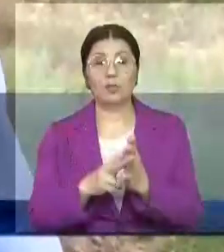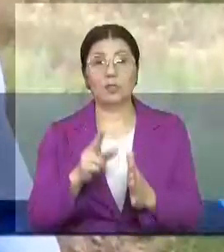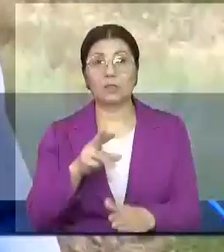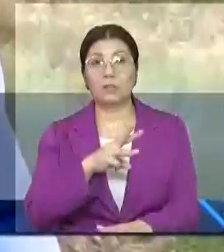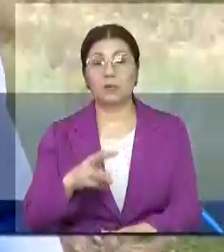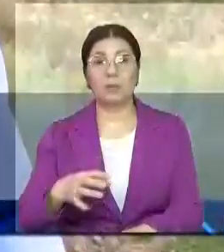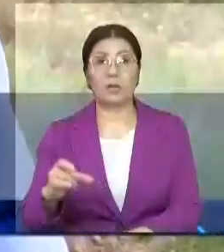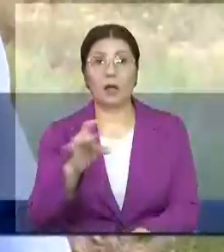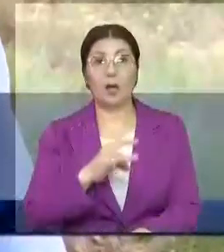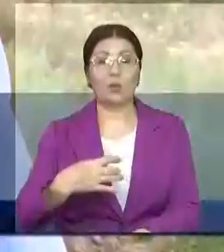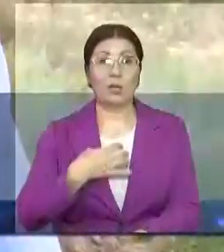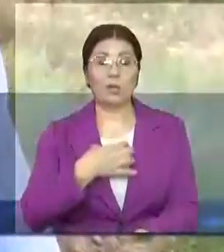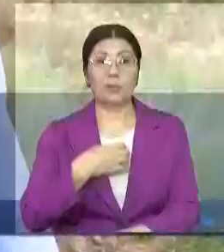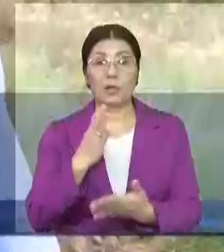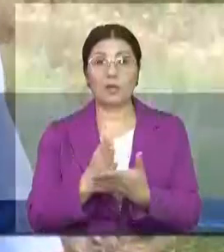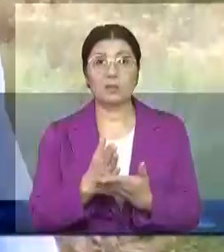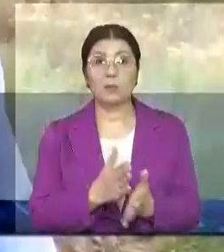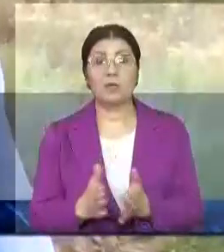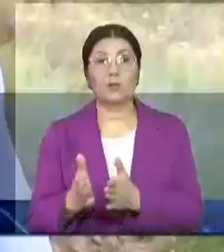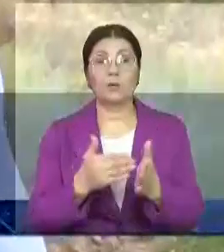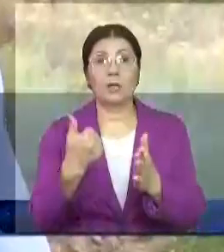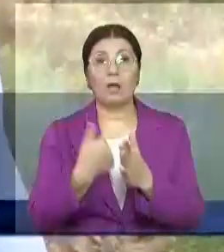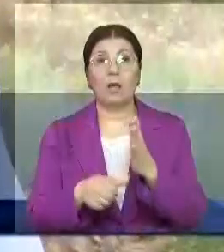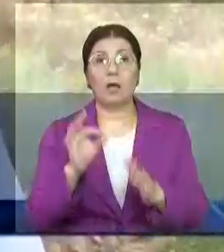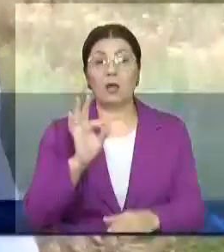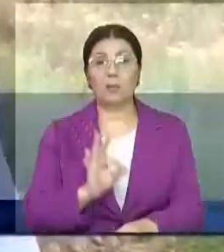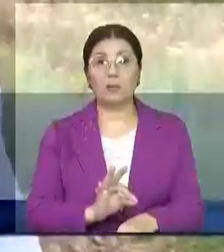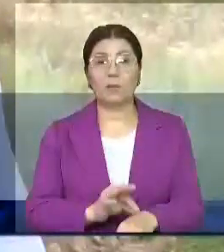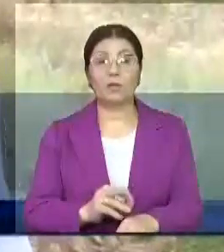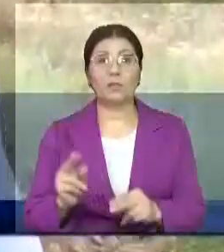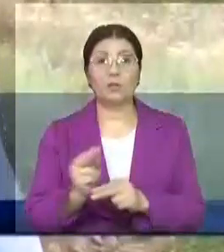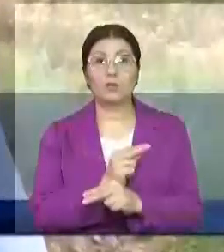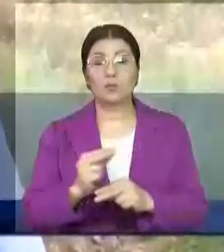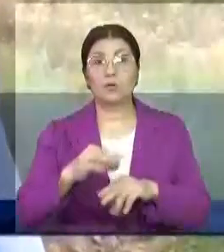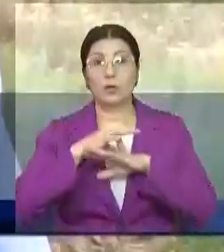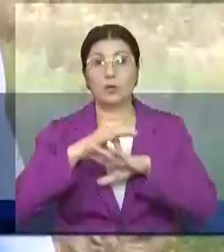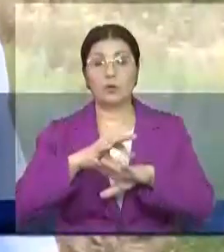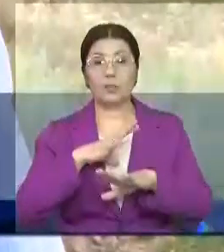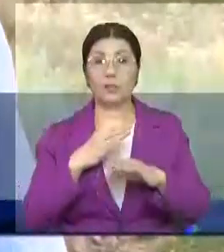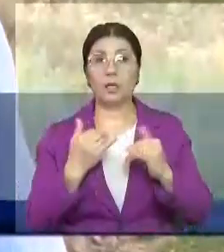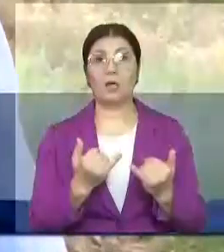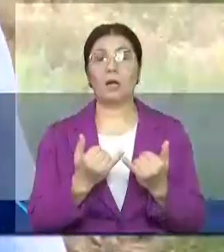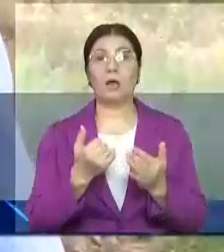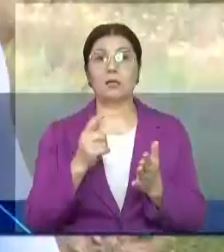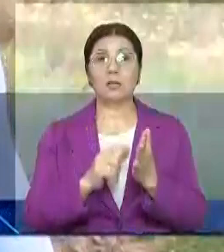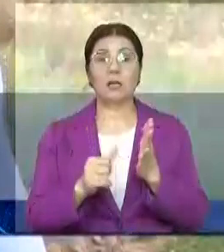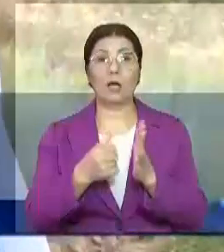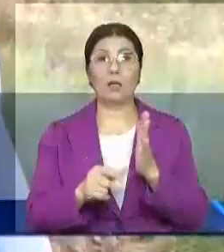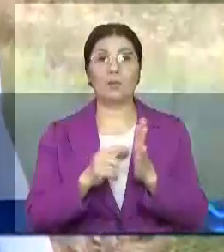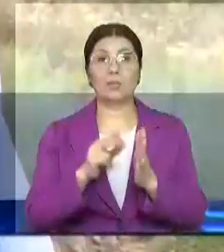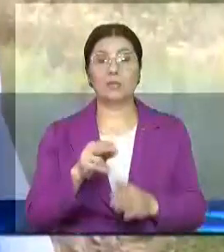аудандық маңыз бар жол бар. Соның 60% жөндеуден өткізілген. Қазір уақыт міне осы 67